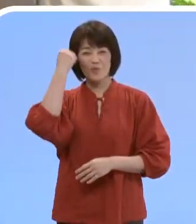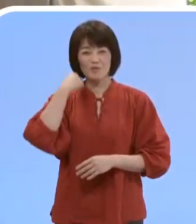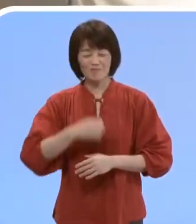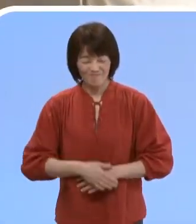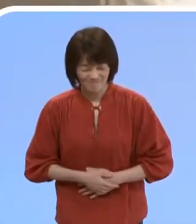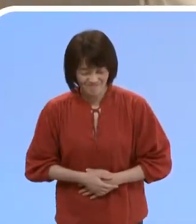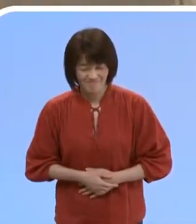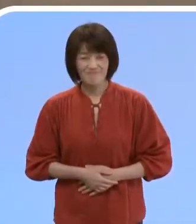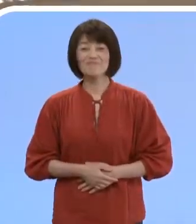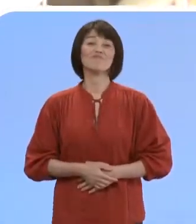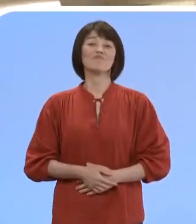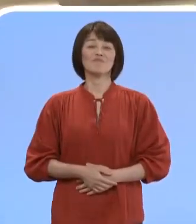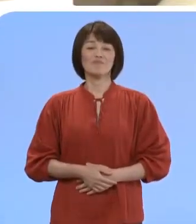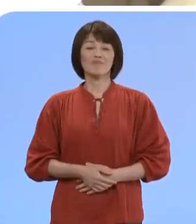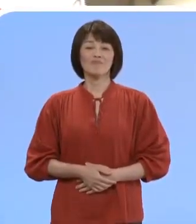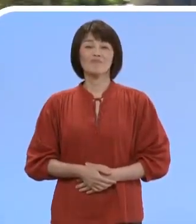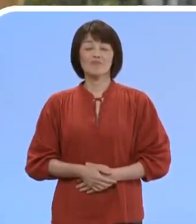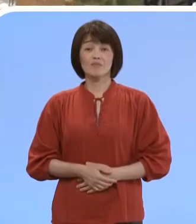おはようございます。